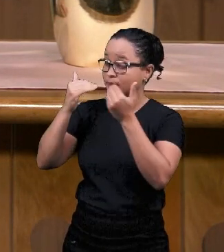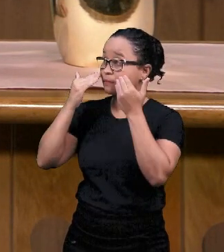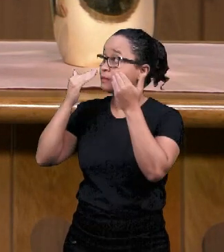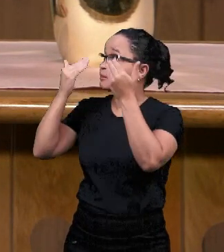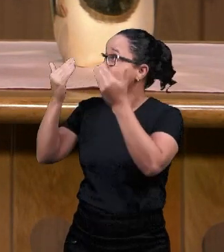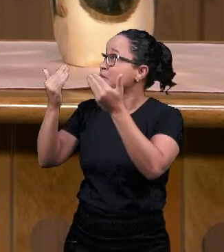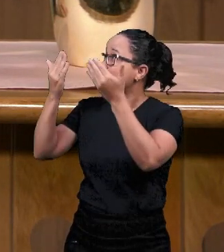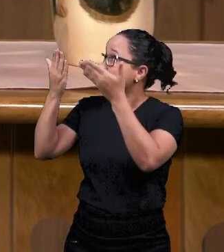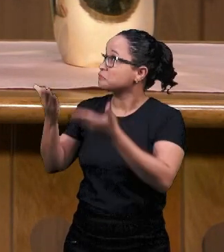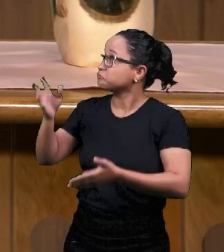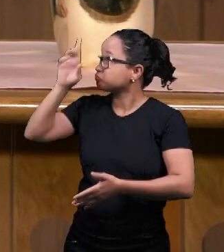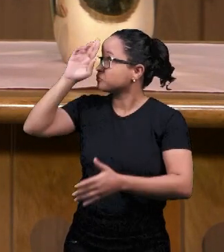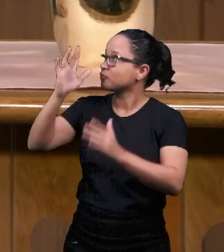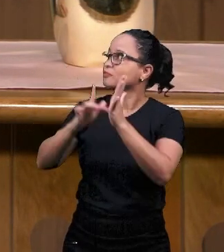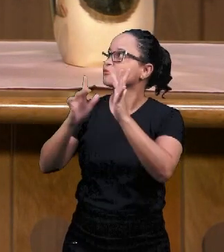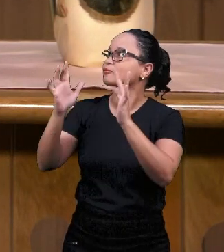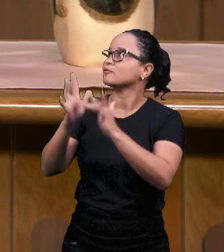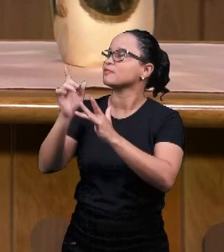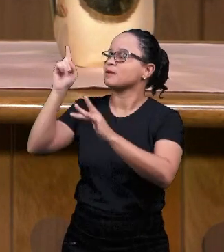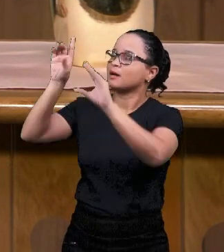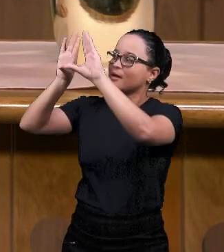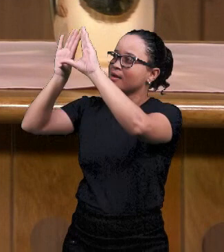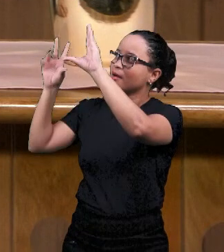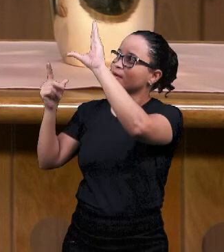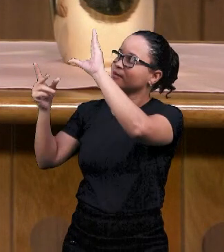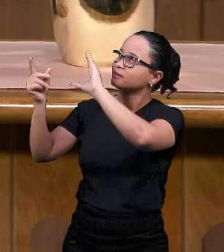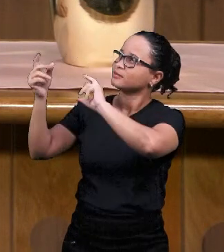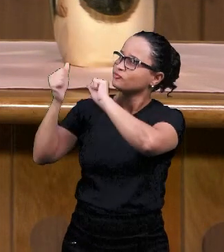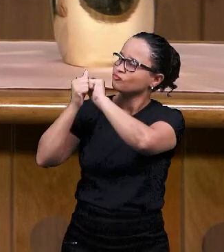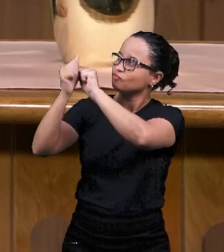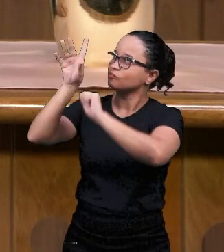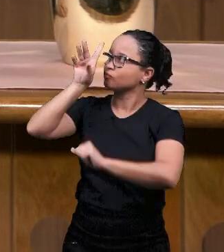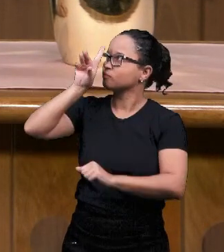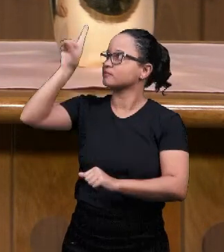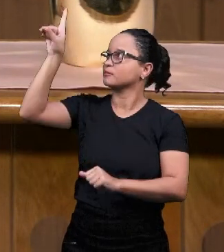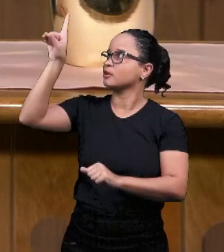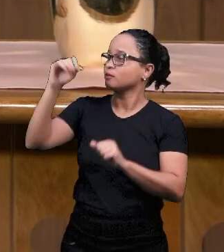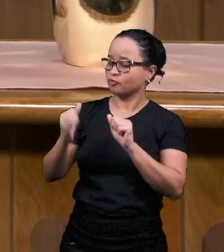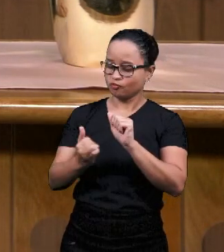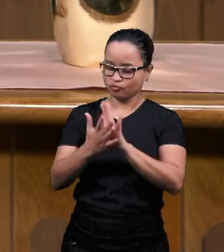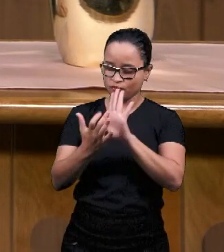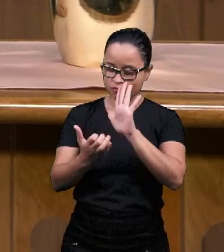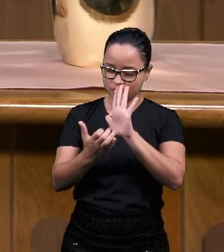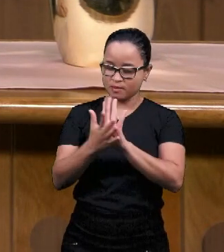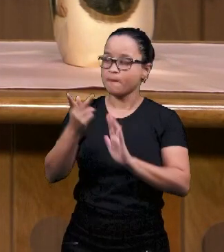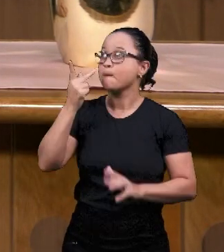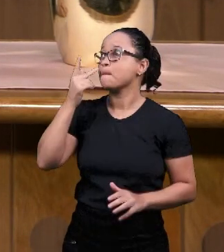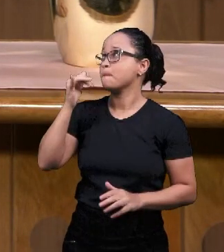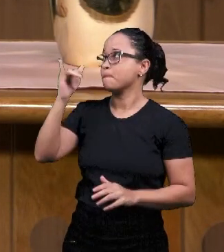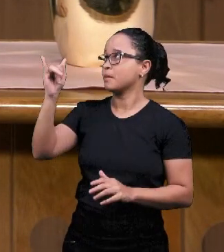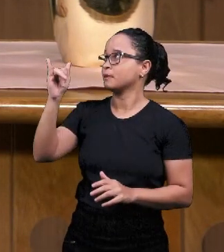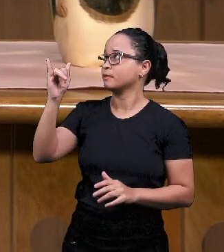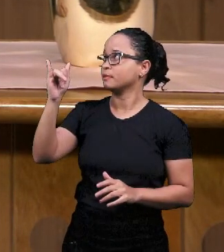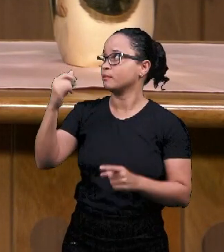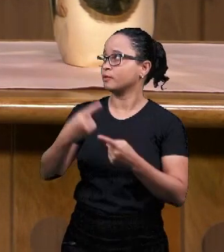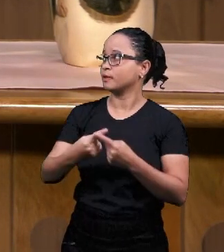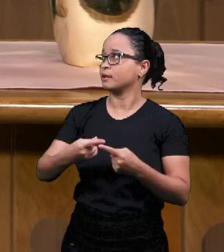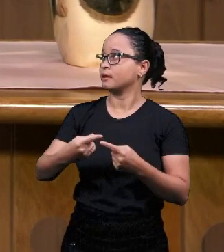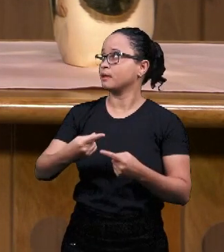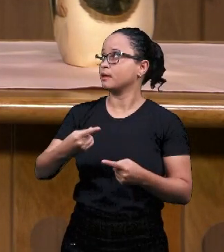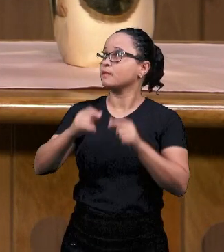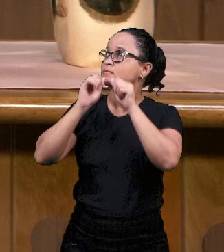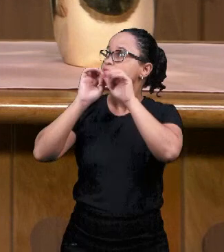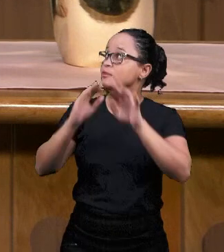пред Господом Иисусом, пред Царствием Небесным, пред вечностью с Богом. Мы славим Тебя за это благословение